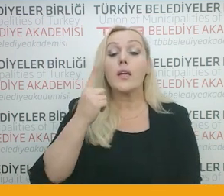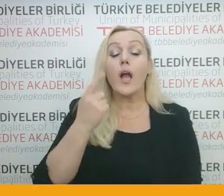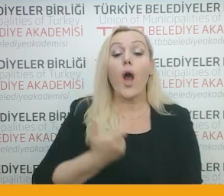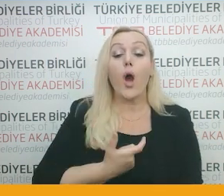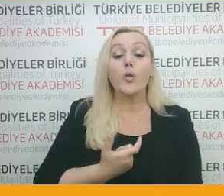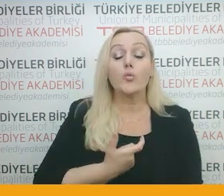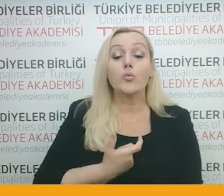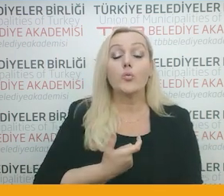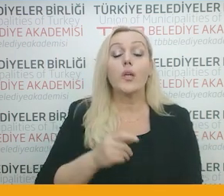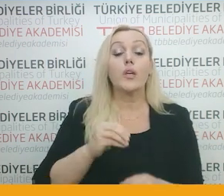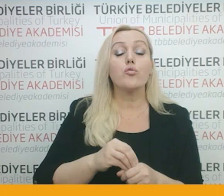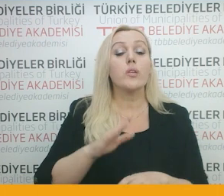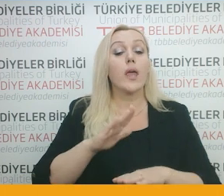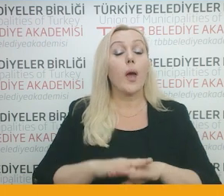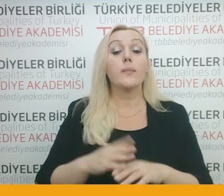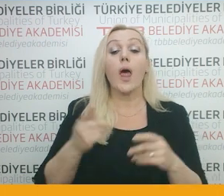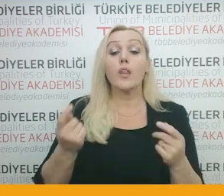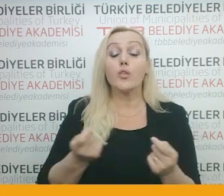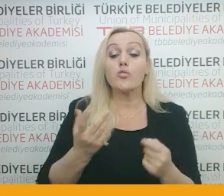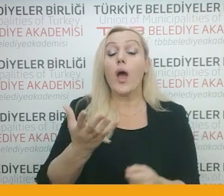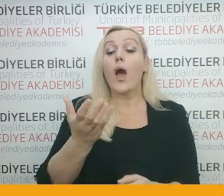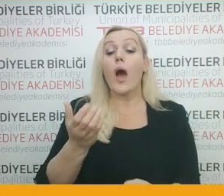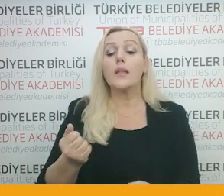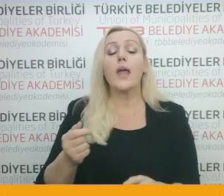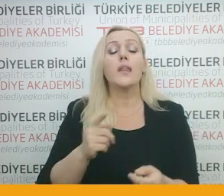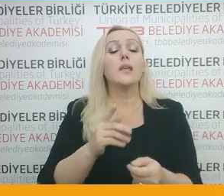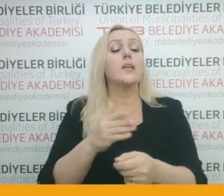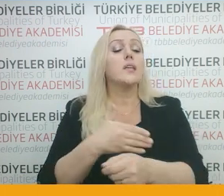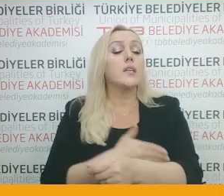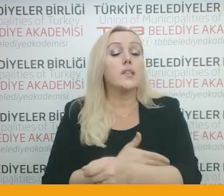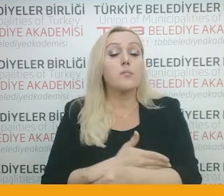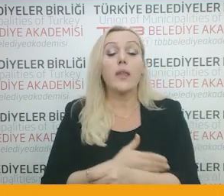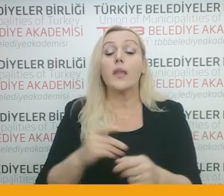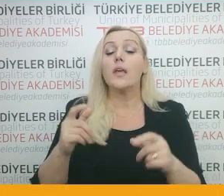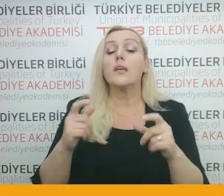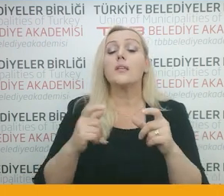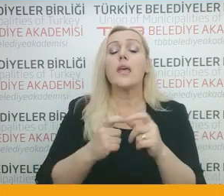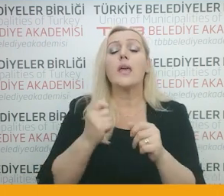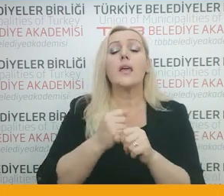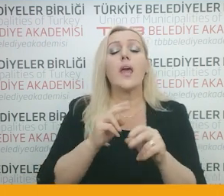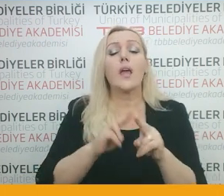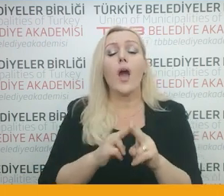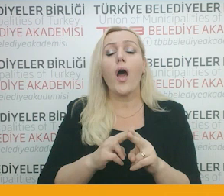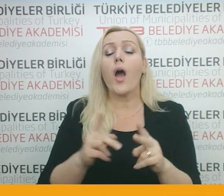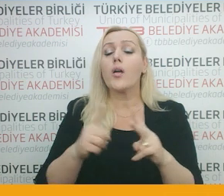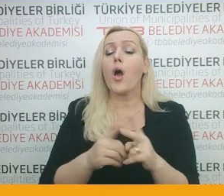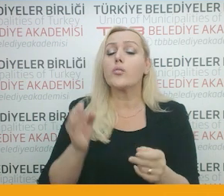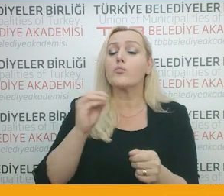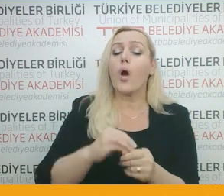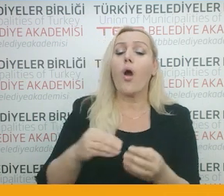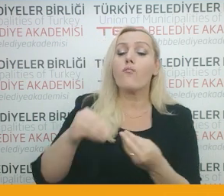Kanunlarına dayanarak yaptırılan iş, alınan mal ve hizmet bedelleri, sosyal güvenlik katkı payları, ödenen